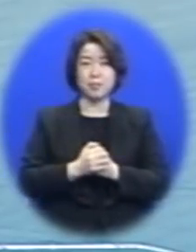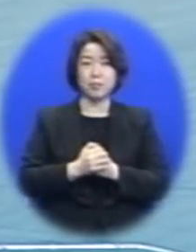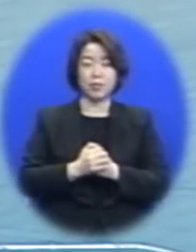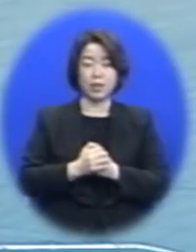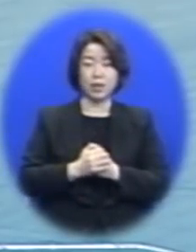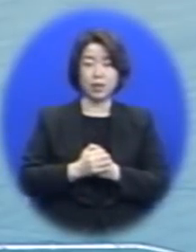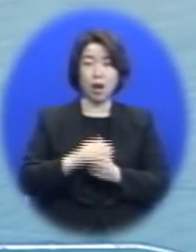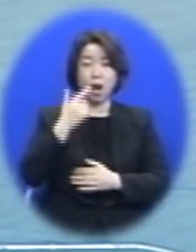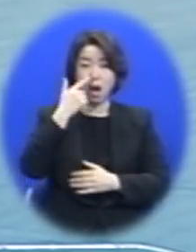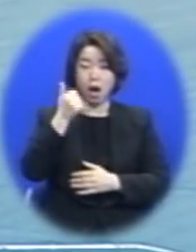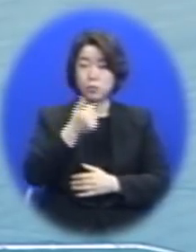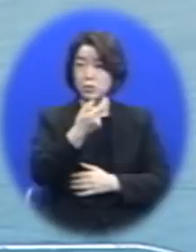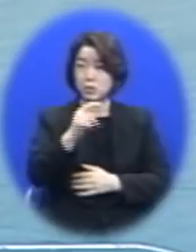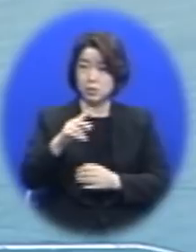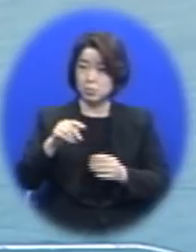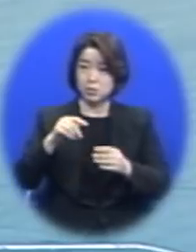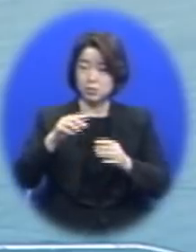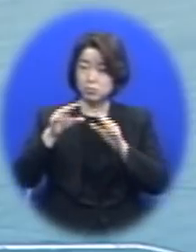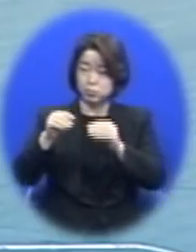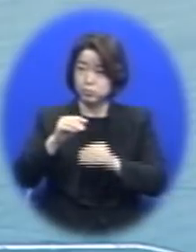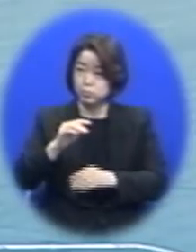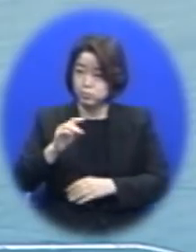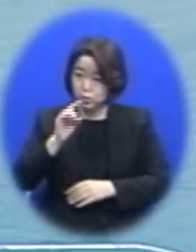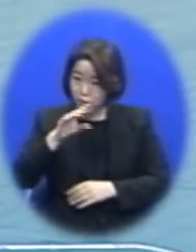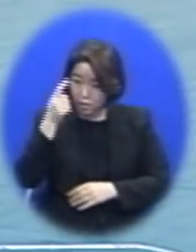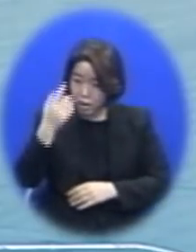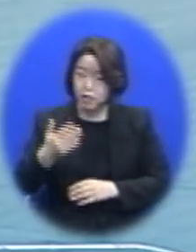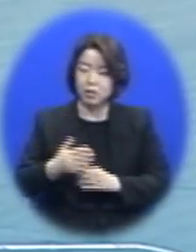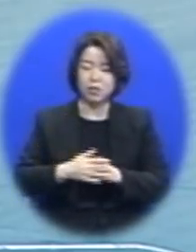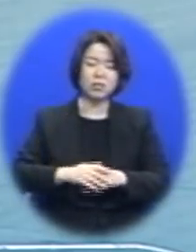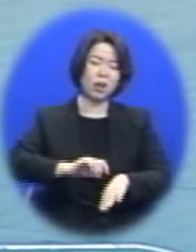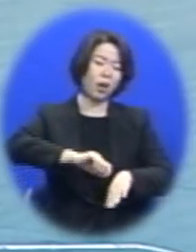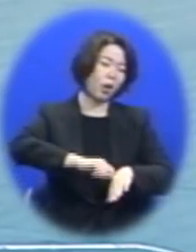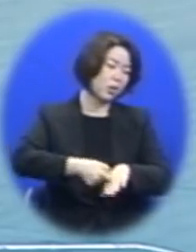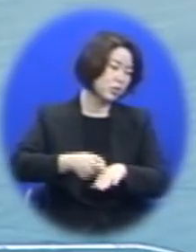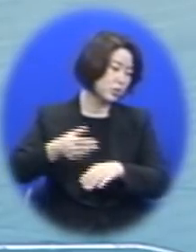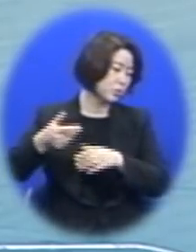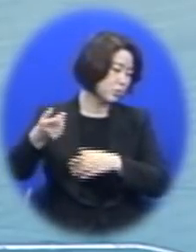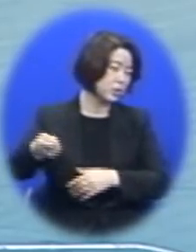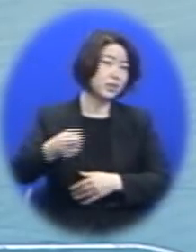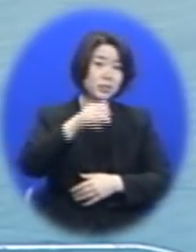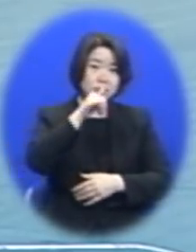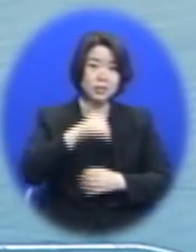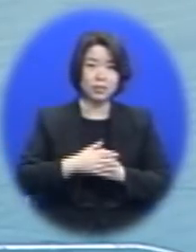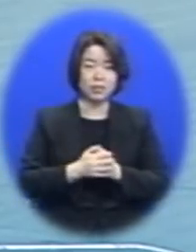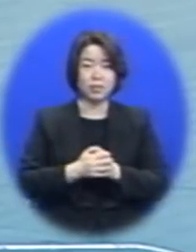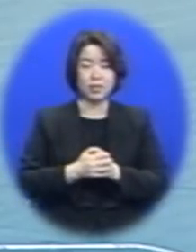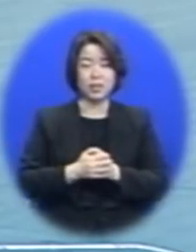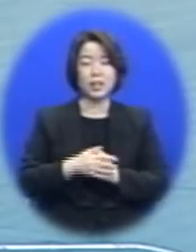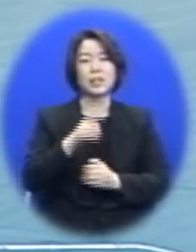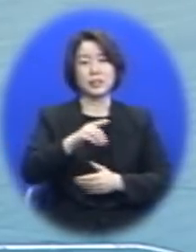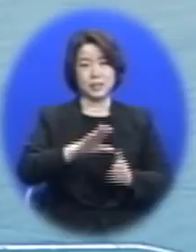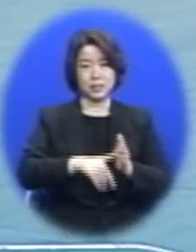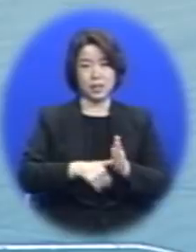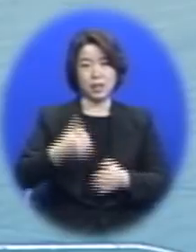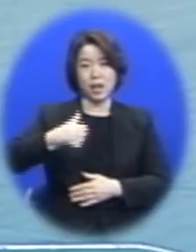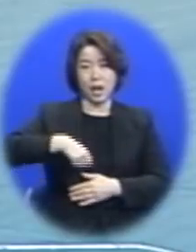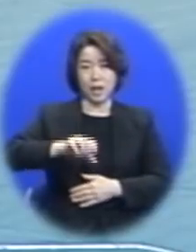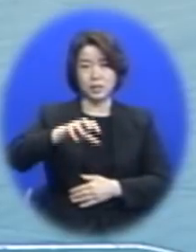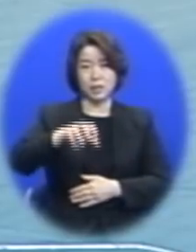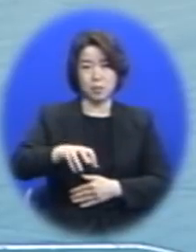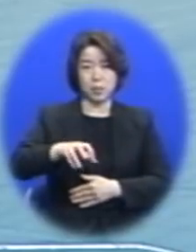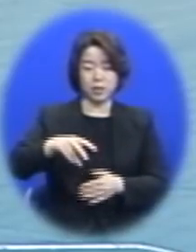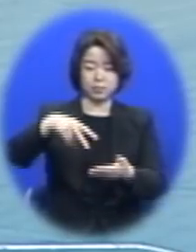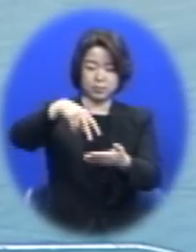대립이 좀 끌 수 없느냐 그러니까 억지로 테레비 는 걷습니다 그때 그 아들 앞에 무릎을 꿇어 써요